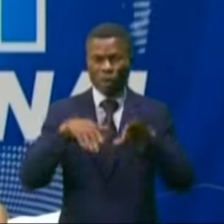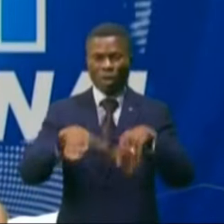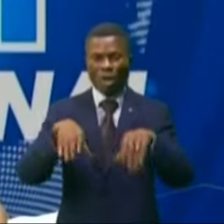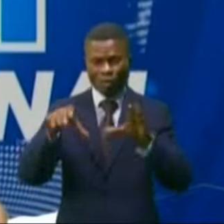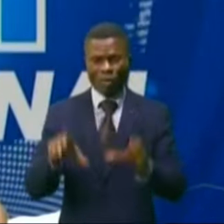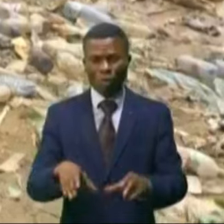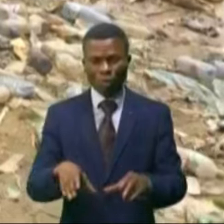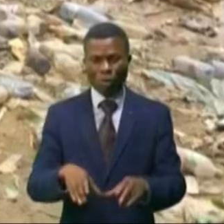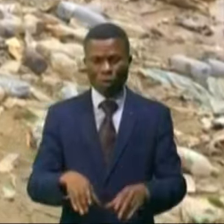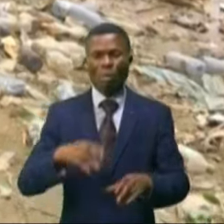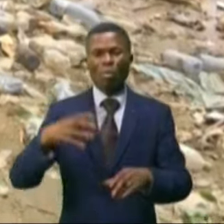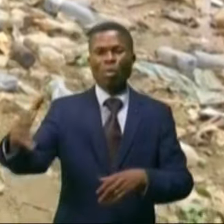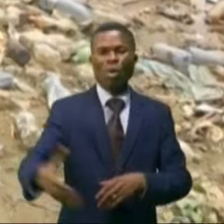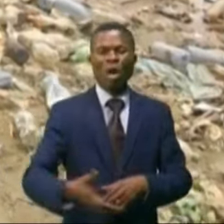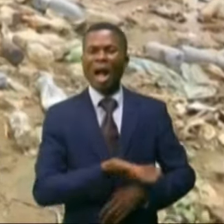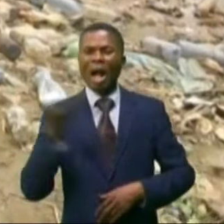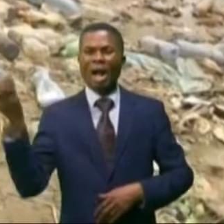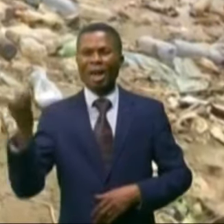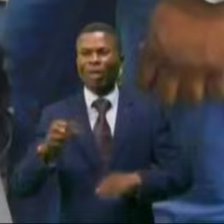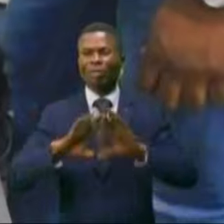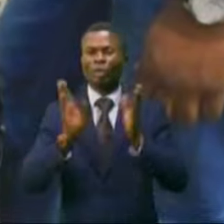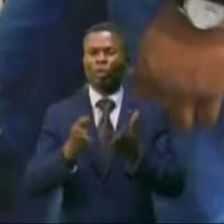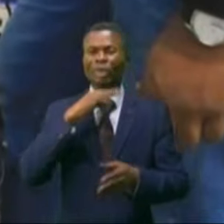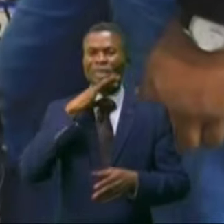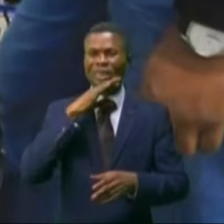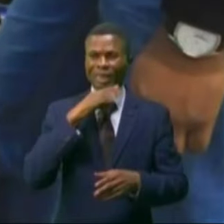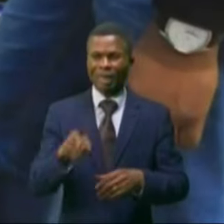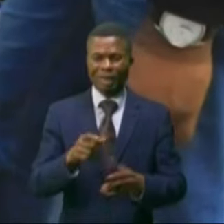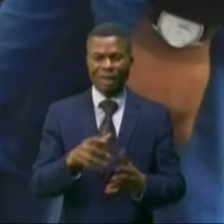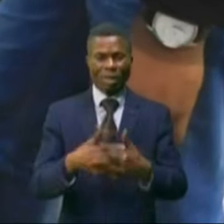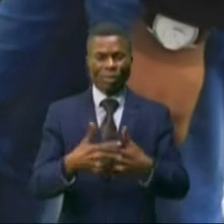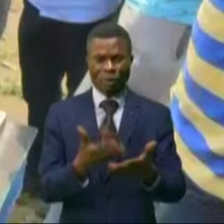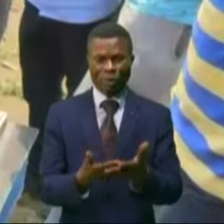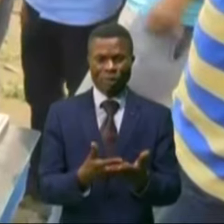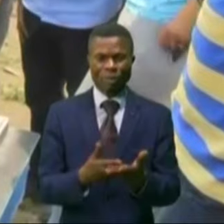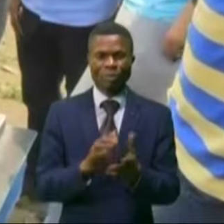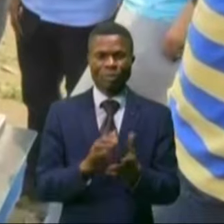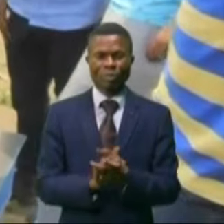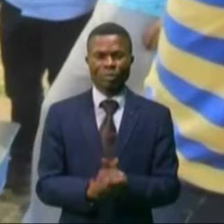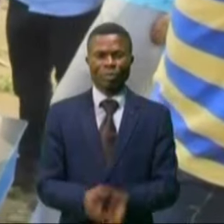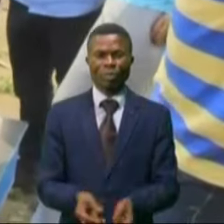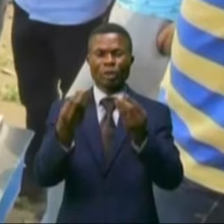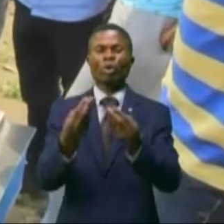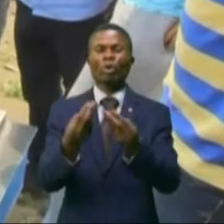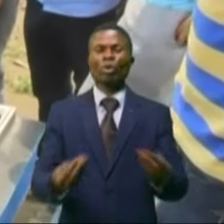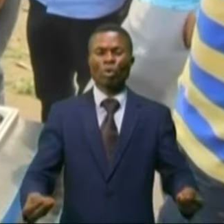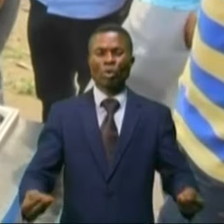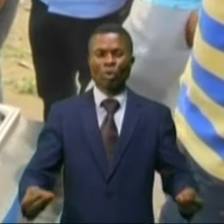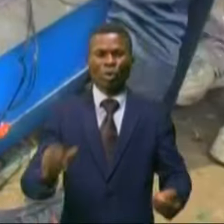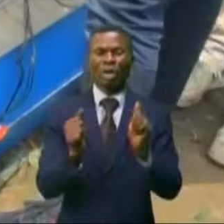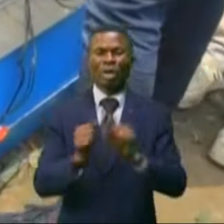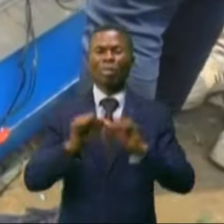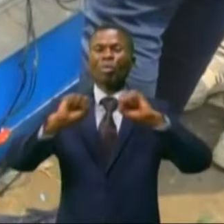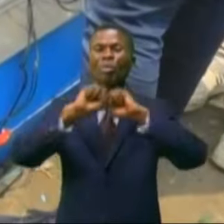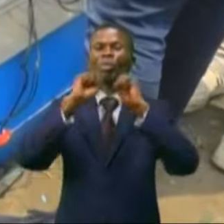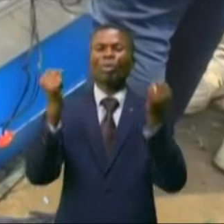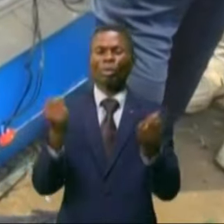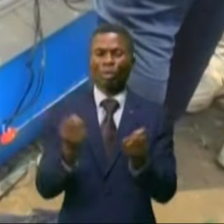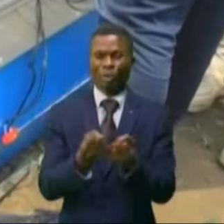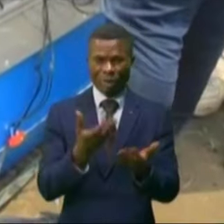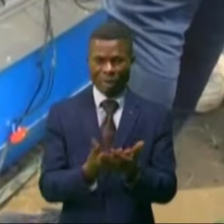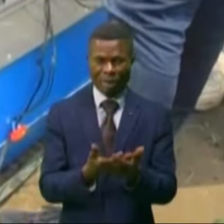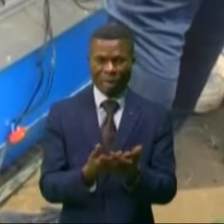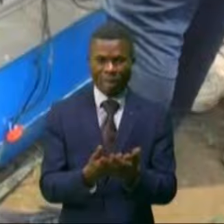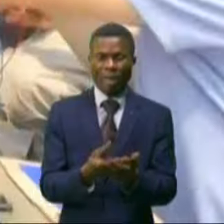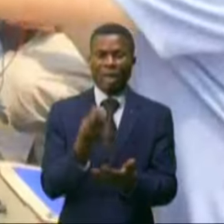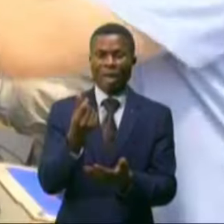Bikaï. L'une des missions de l'université, c'est d'apporter les solutions aux problèmes de la société. Sur financement